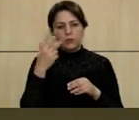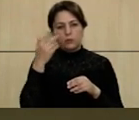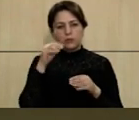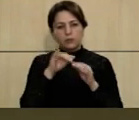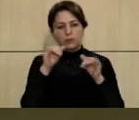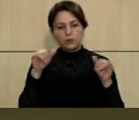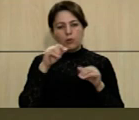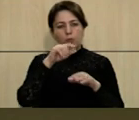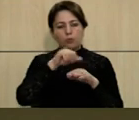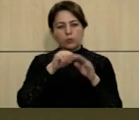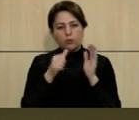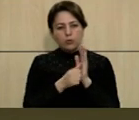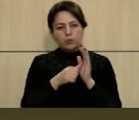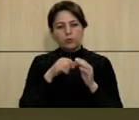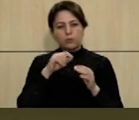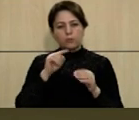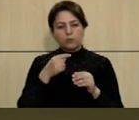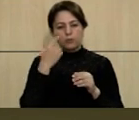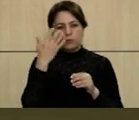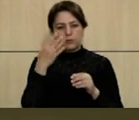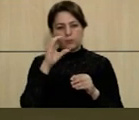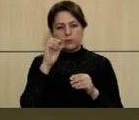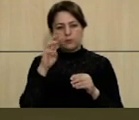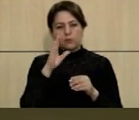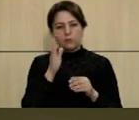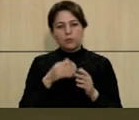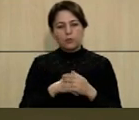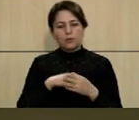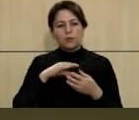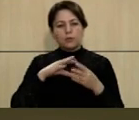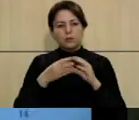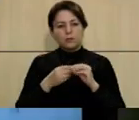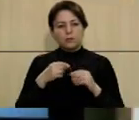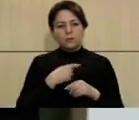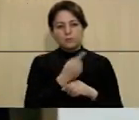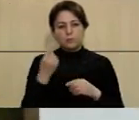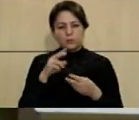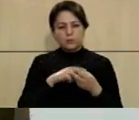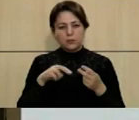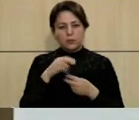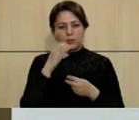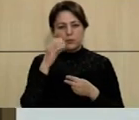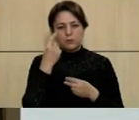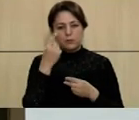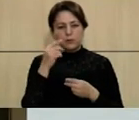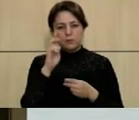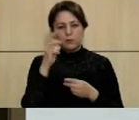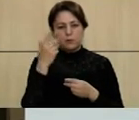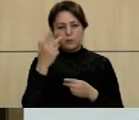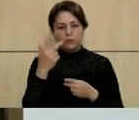16,5 santimetr bo'ladi. Va natija biz izlagan, qidirgan C1,